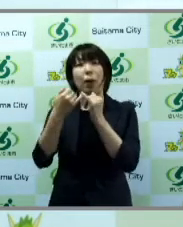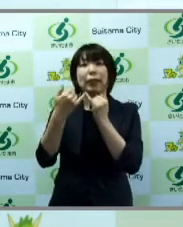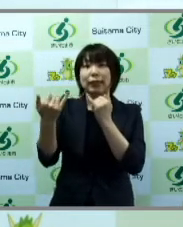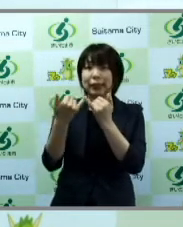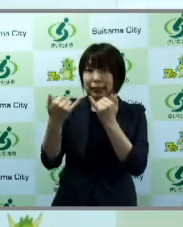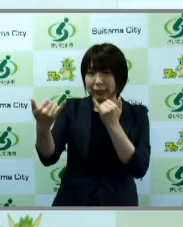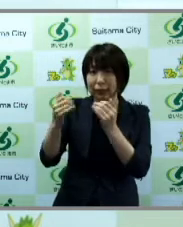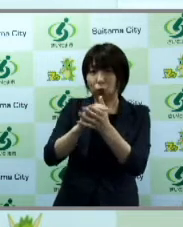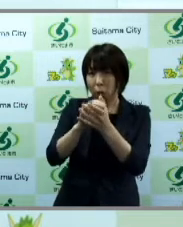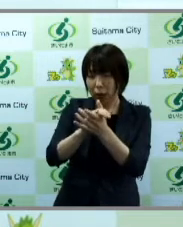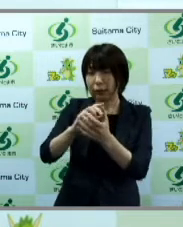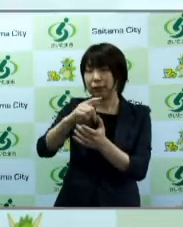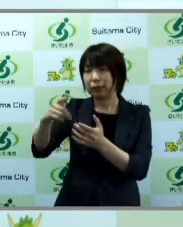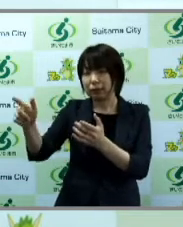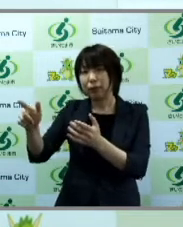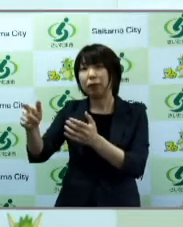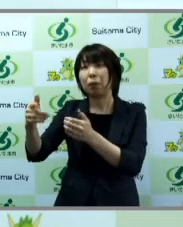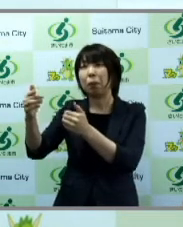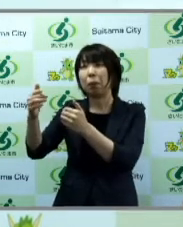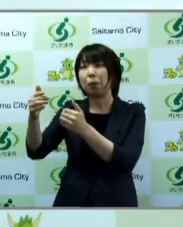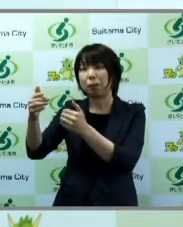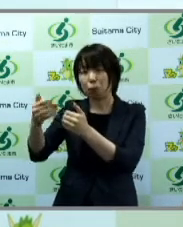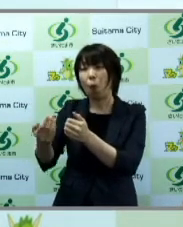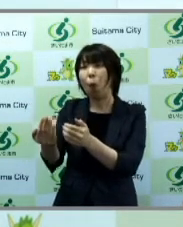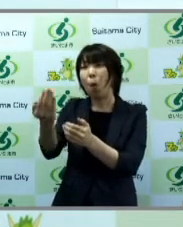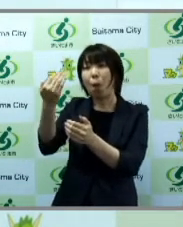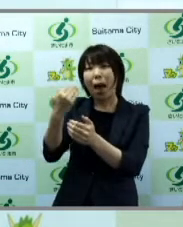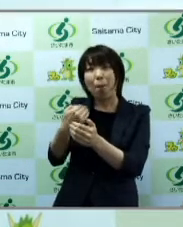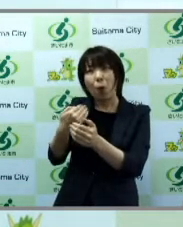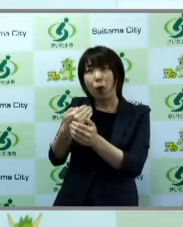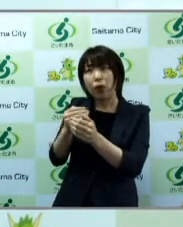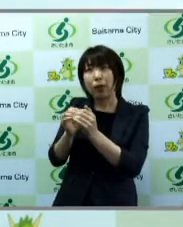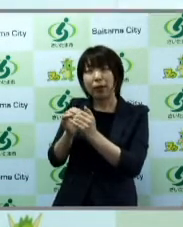ということについてもあらかじめ、ご連絡を取って、